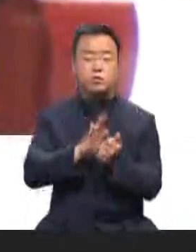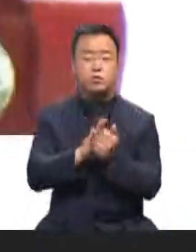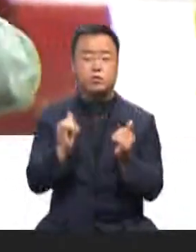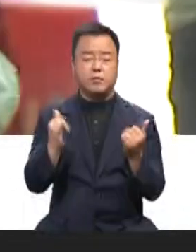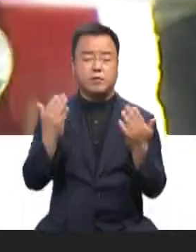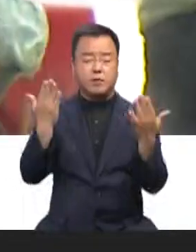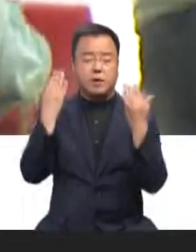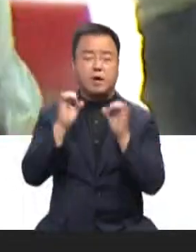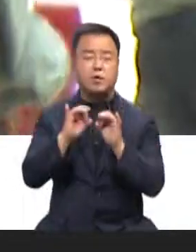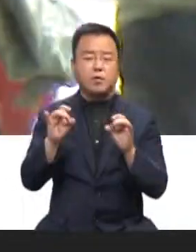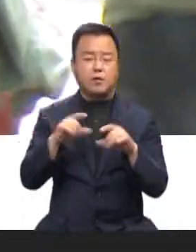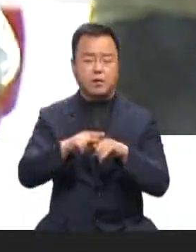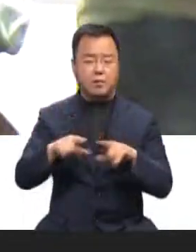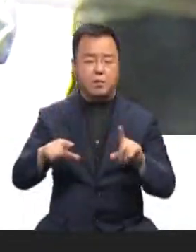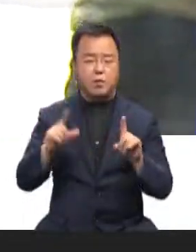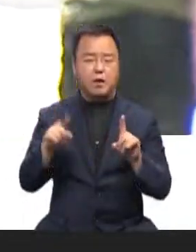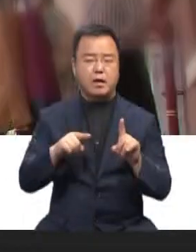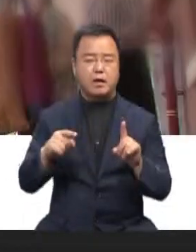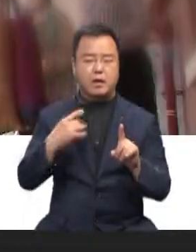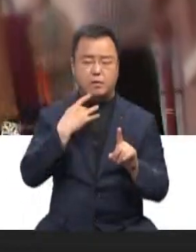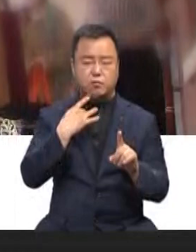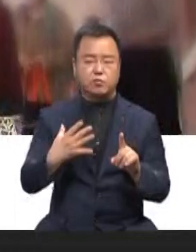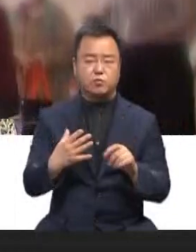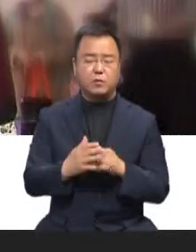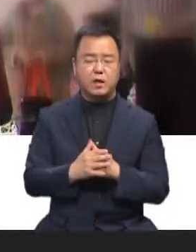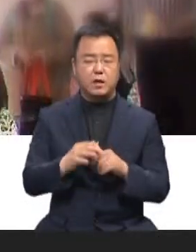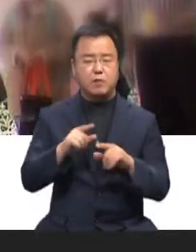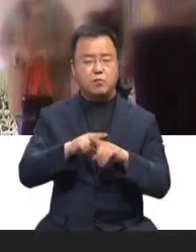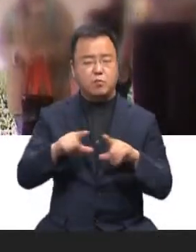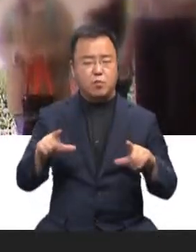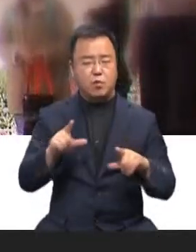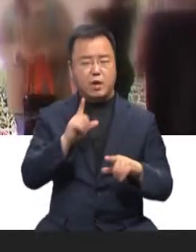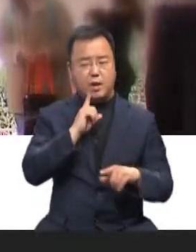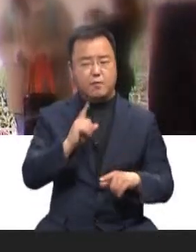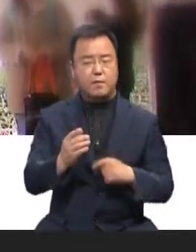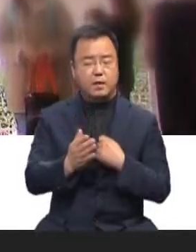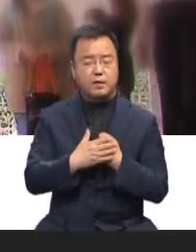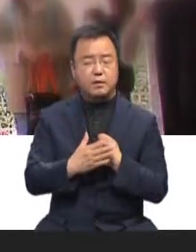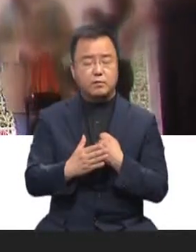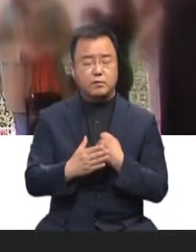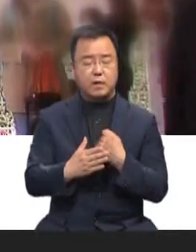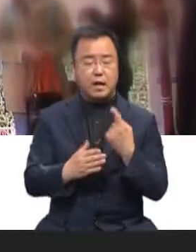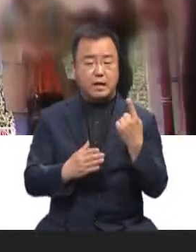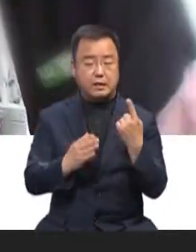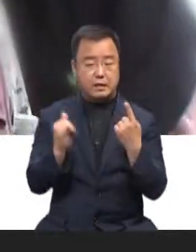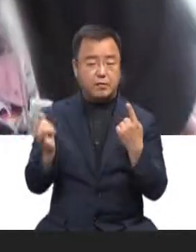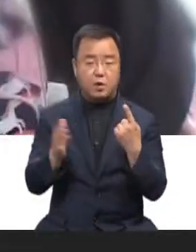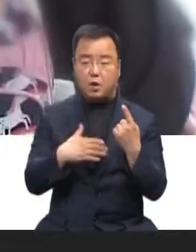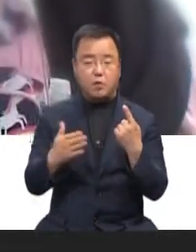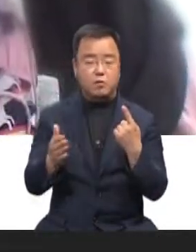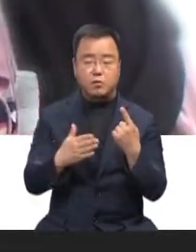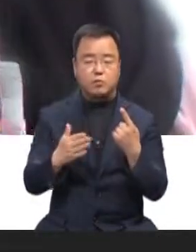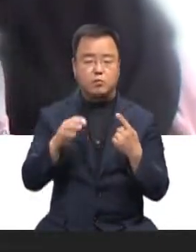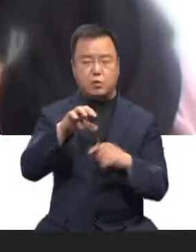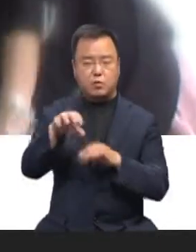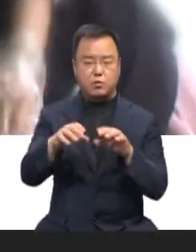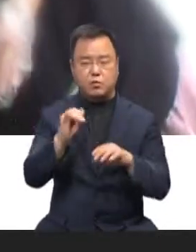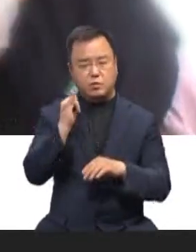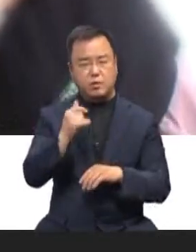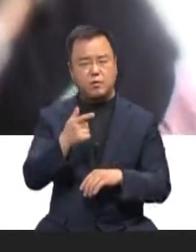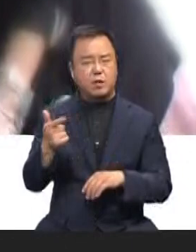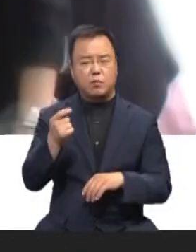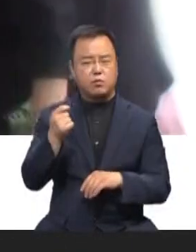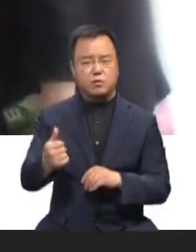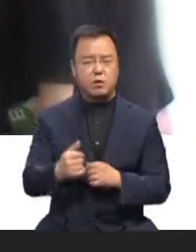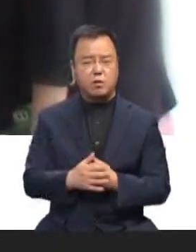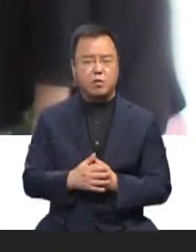이제 평균 한 명 정도밖에 못 받고 있습니다 평균 이니까 한 명도 못 받는 학교도 굉장히 있을 수 있다는 것입니다 적이 없네요